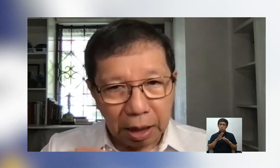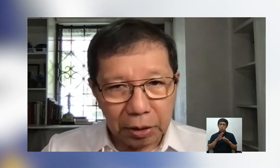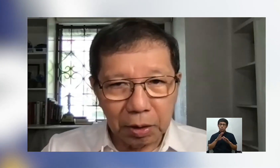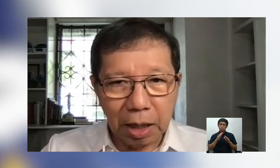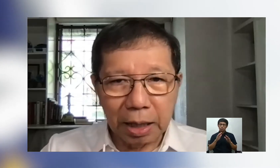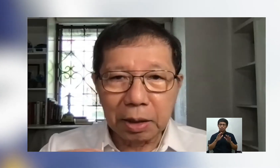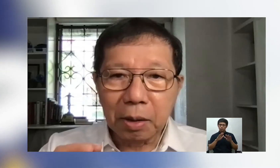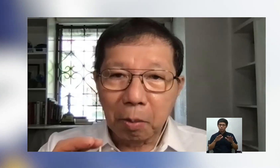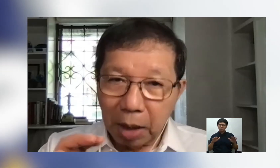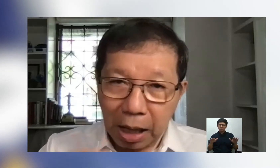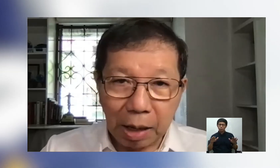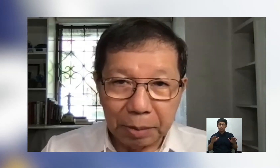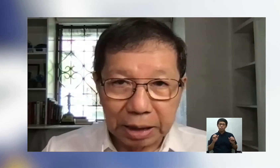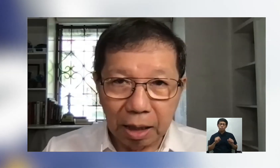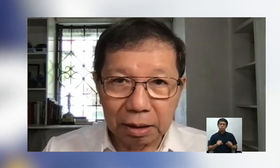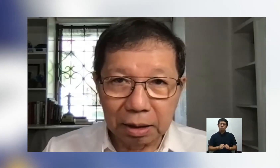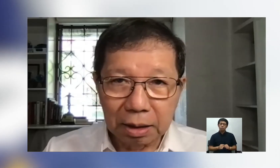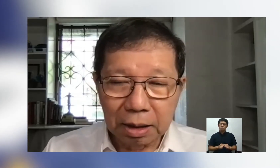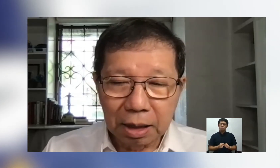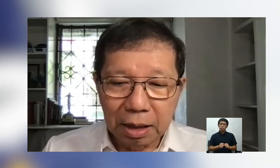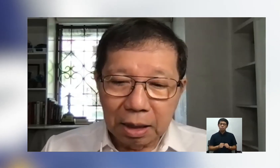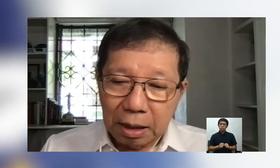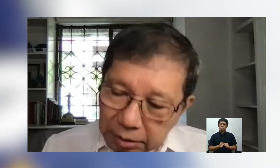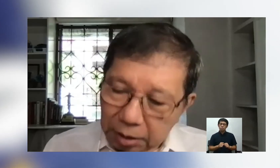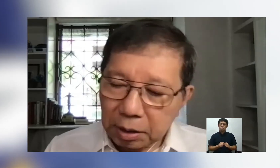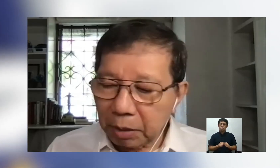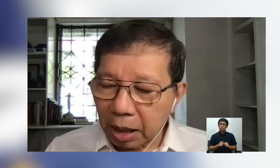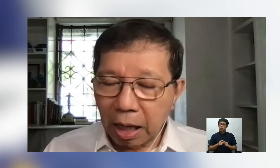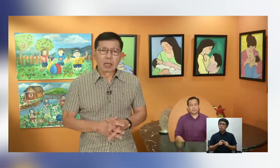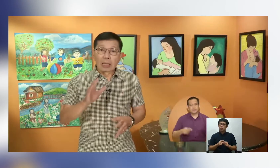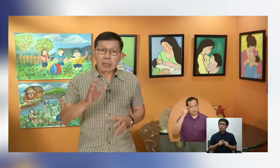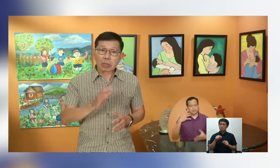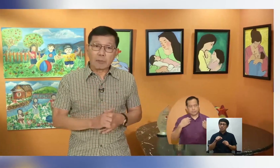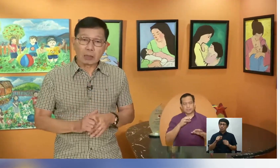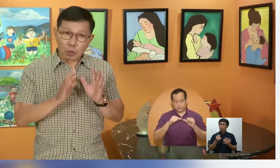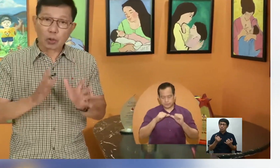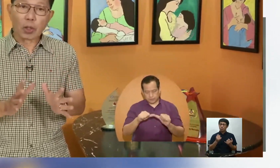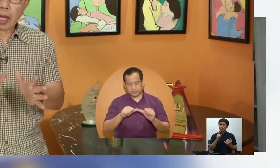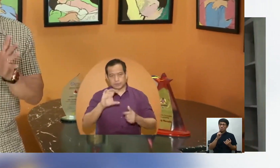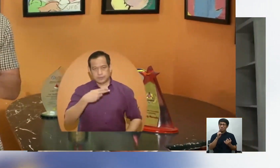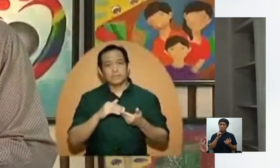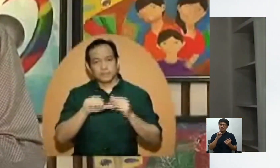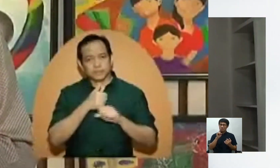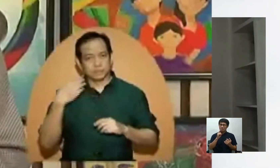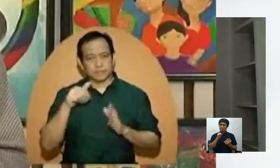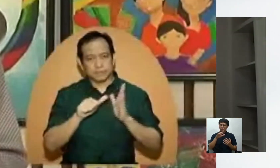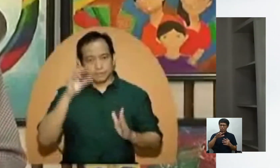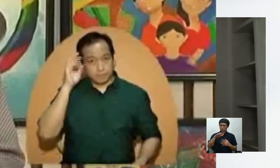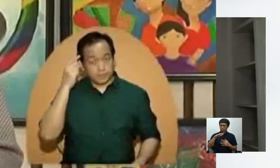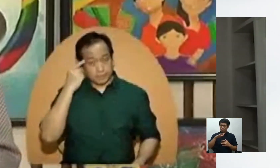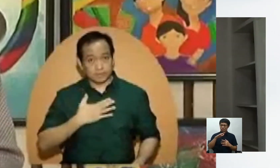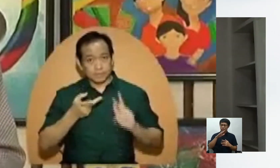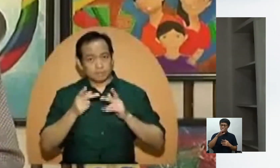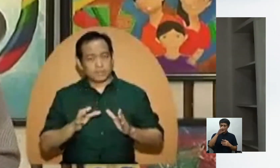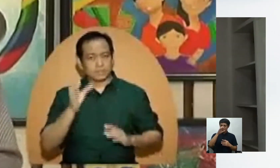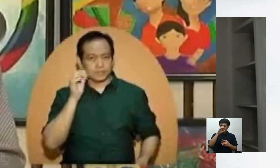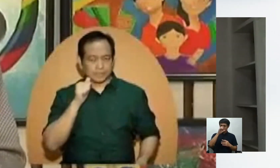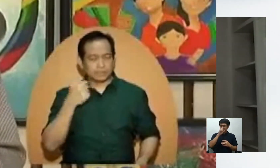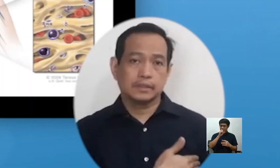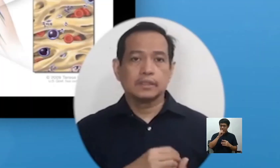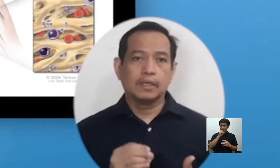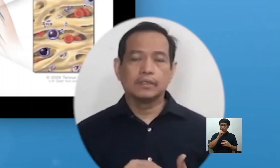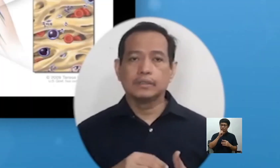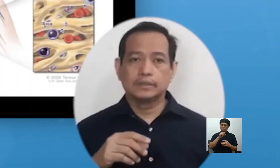at ngayon ay mga kabataan. Isa sa mga hindi pa namang katanda, hindi middle age